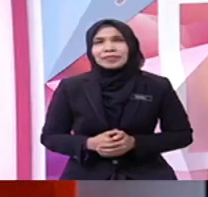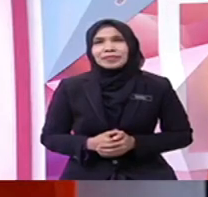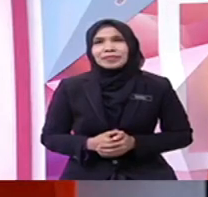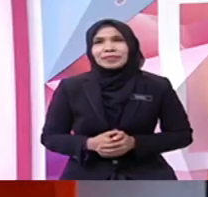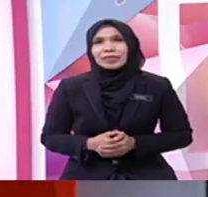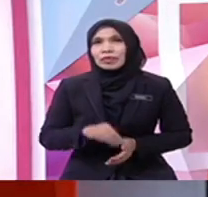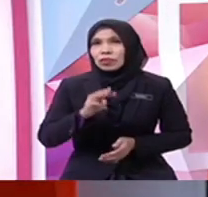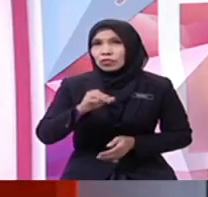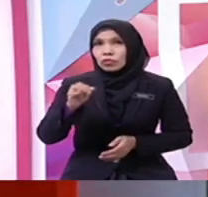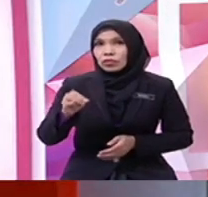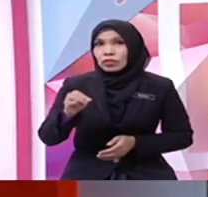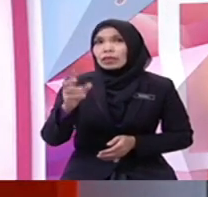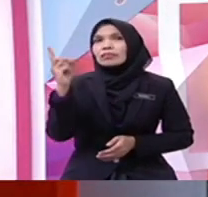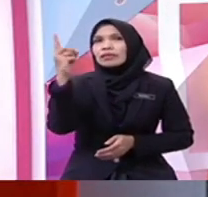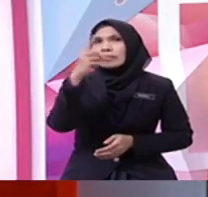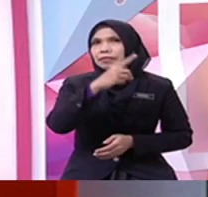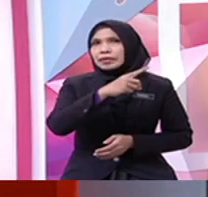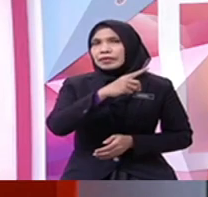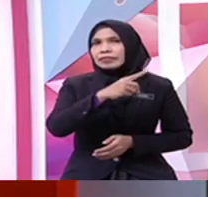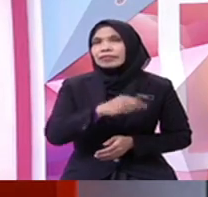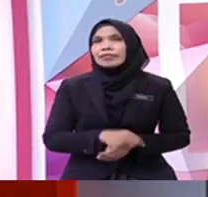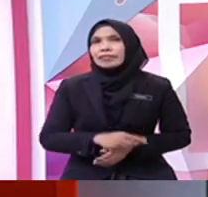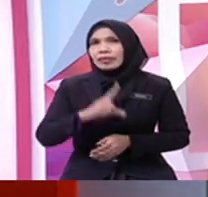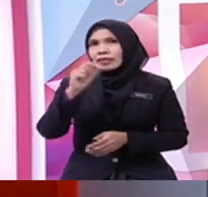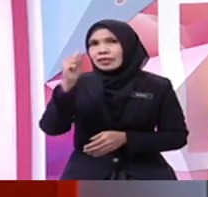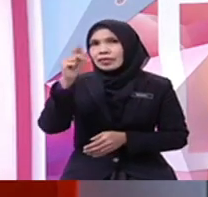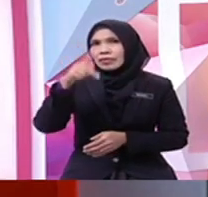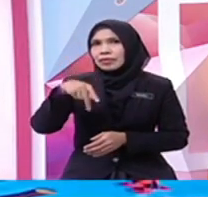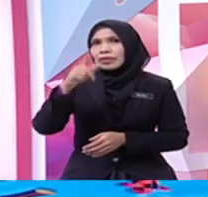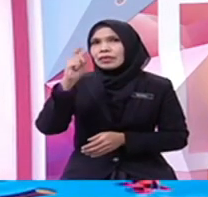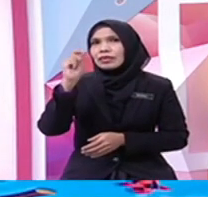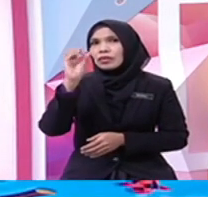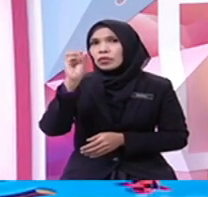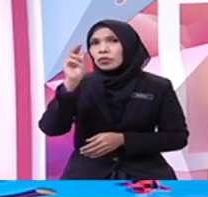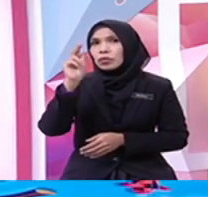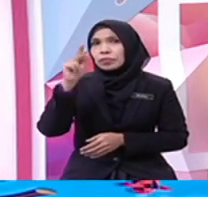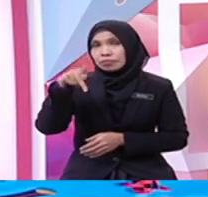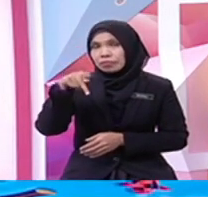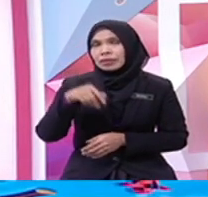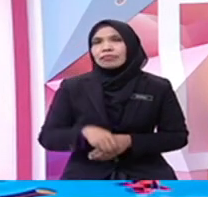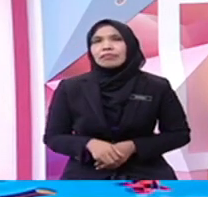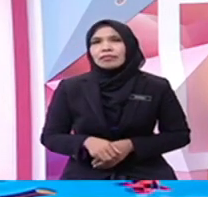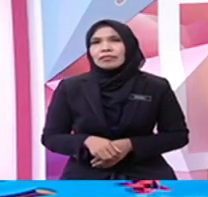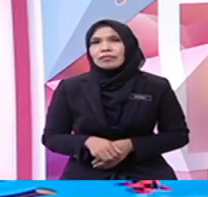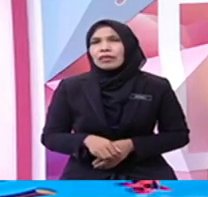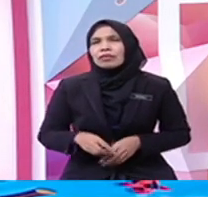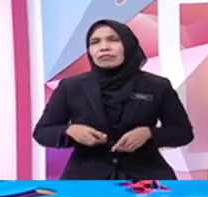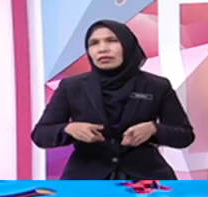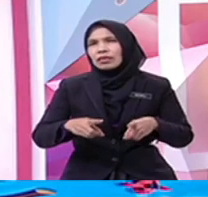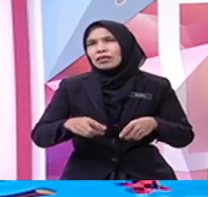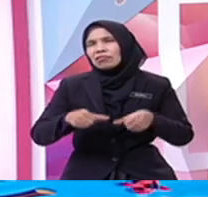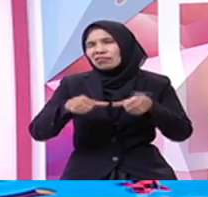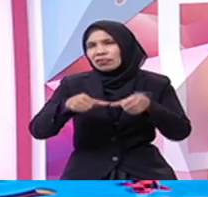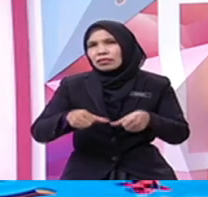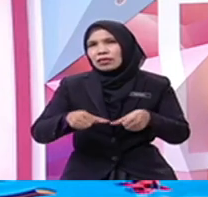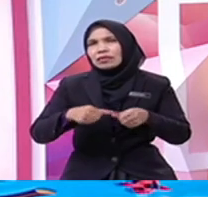laptopnya ini maksudnya dia banyak ke jenis sampai Jeddah ores kita mungkin kita mehak nih dikasih waktu